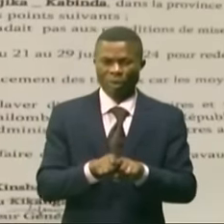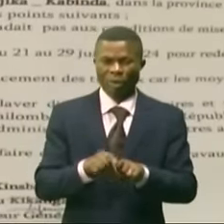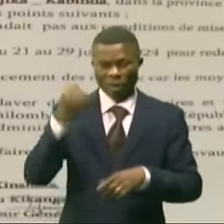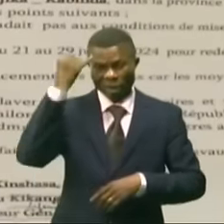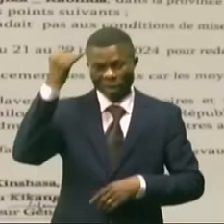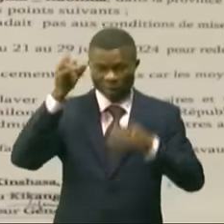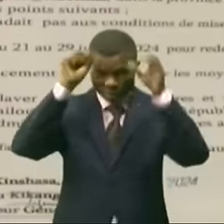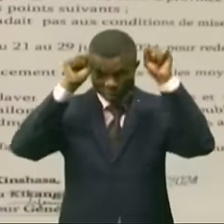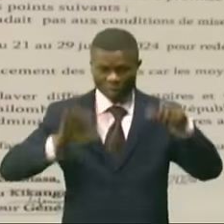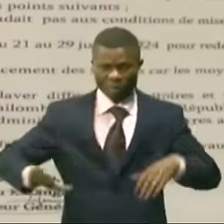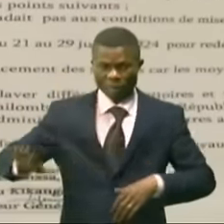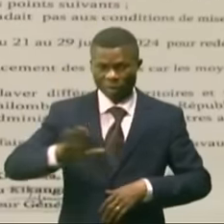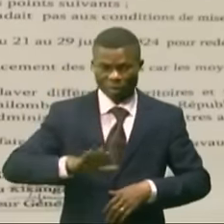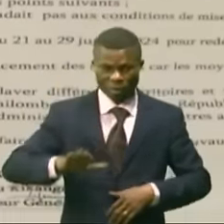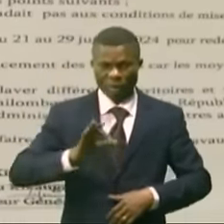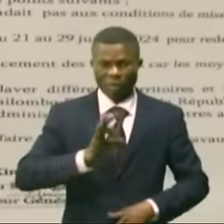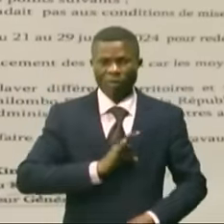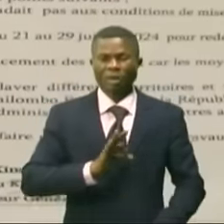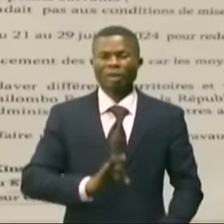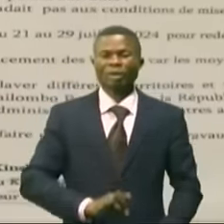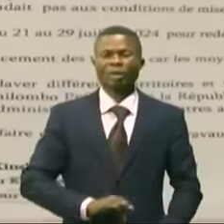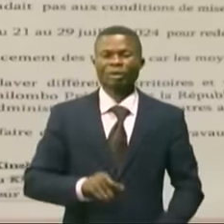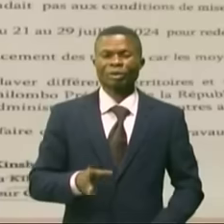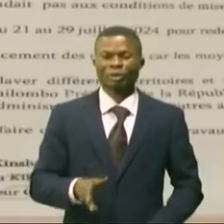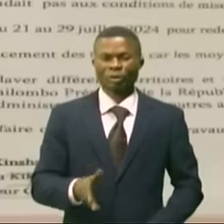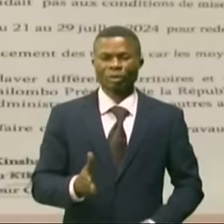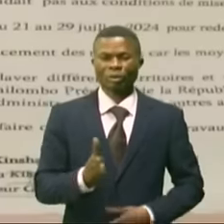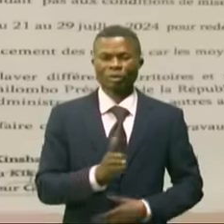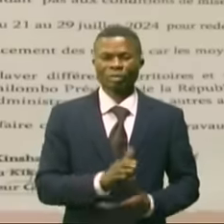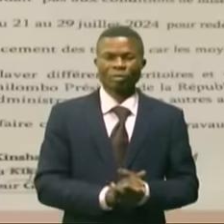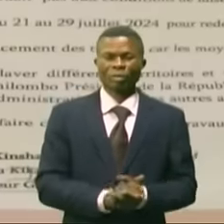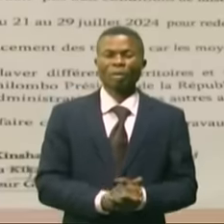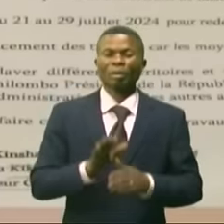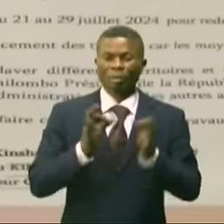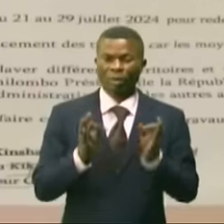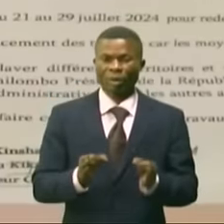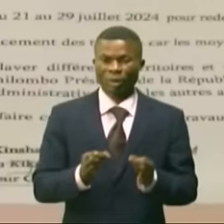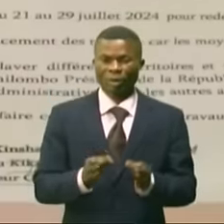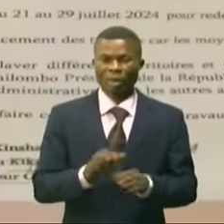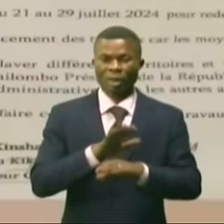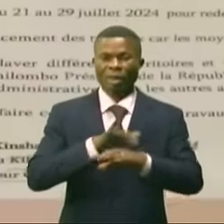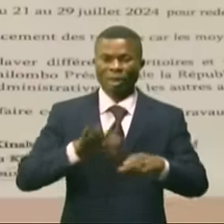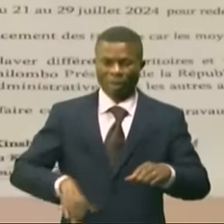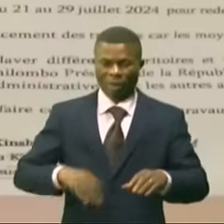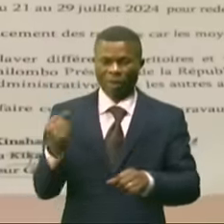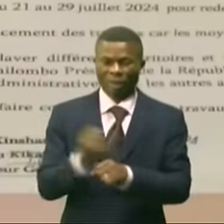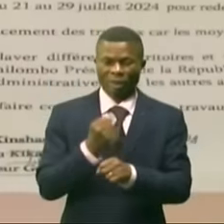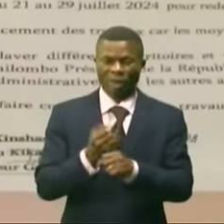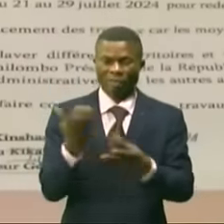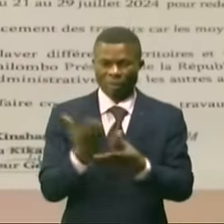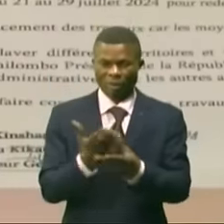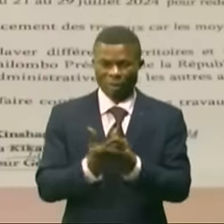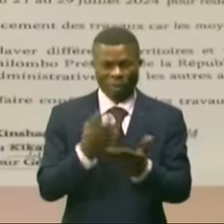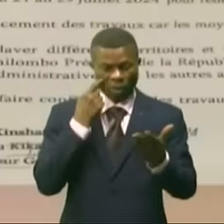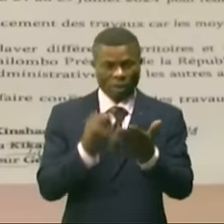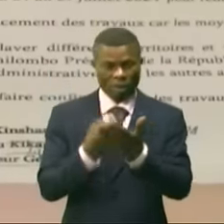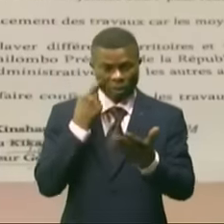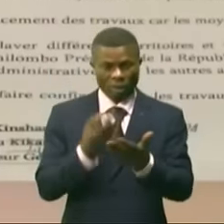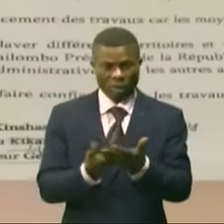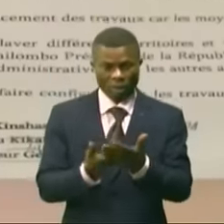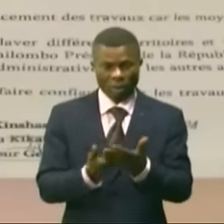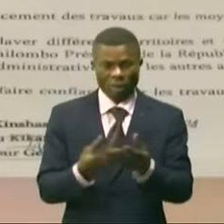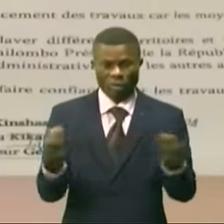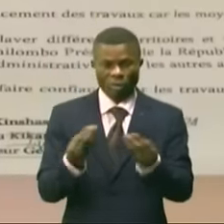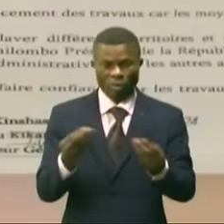du président de la République Félix Antoine tisekedi cependant un retard dans le traitement du dossier a été constaté dû aux